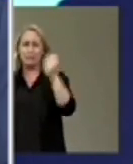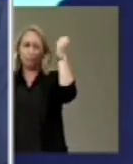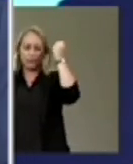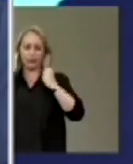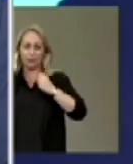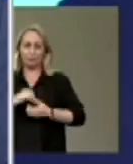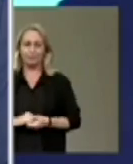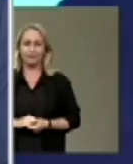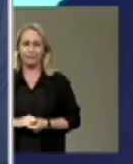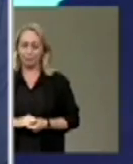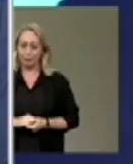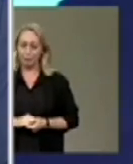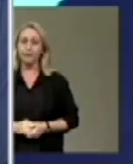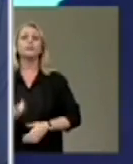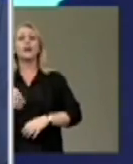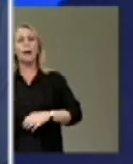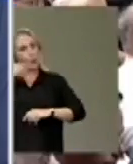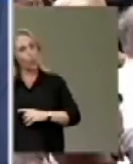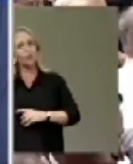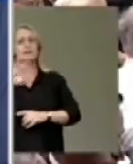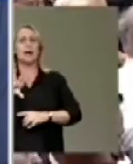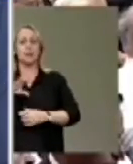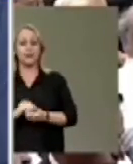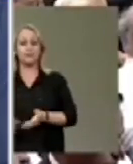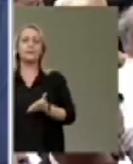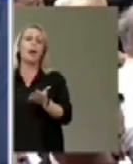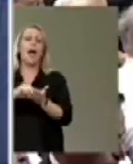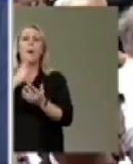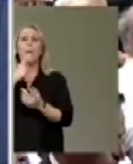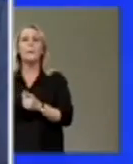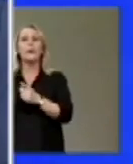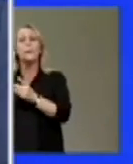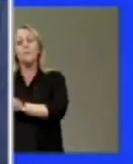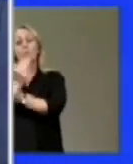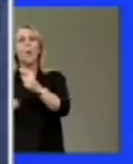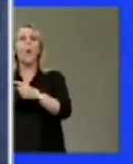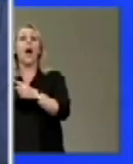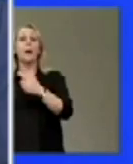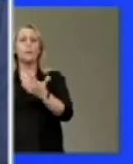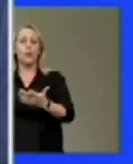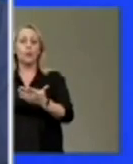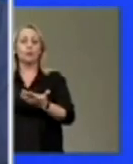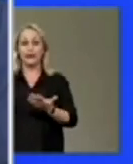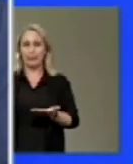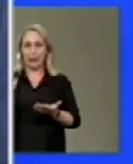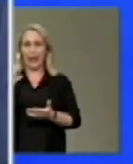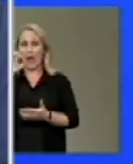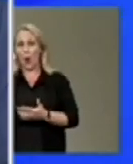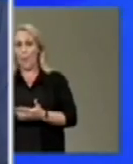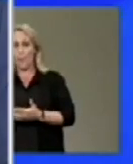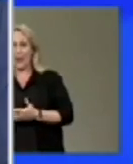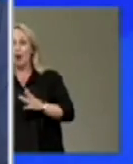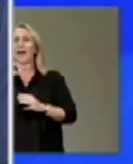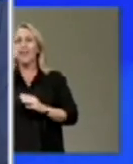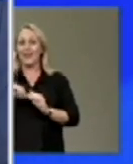χάσουν προϋπηρεσία αποδέχονται τέτοιου είδους τοποθετήσεις και διορισμούς και προσλήψεις μόνο και με και